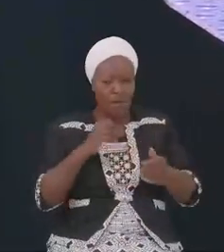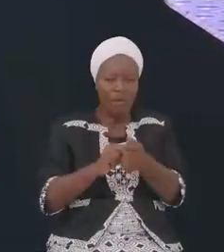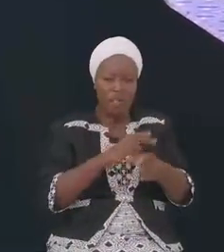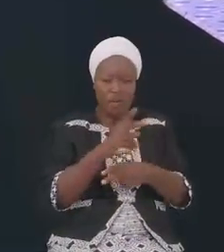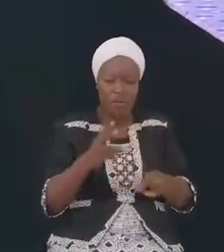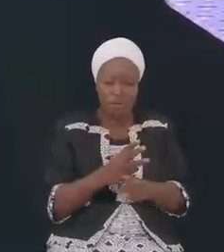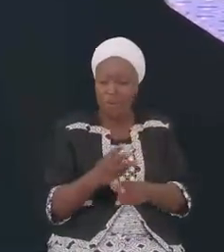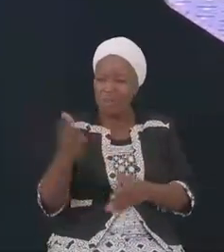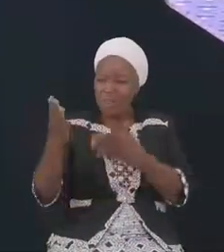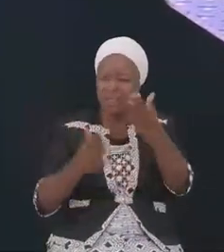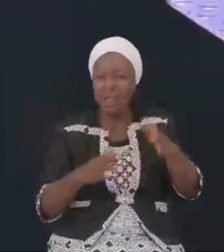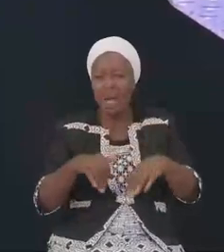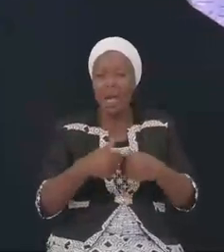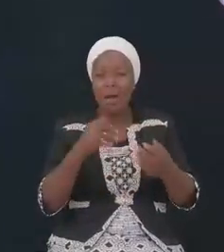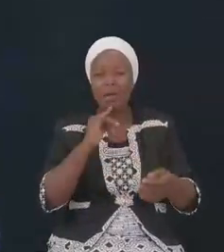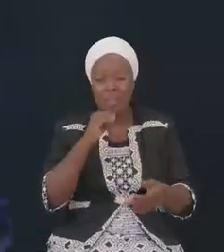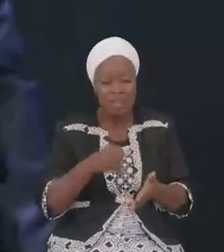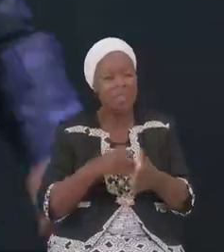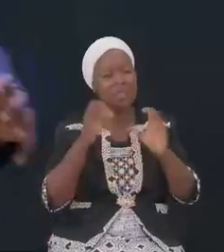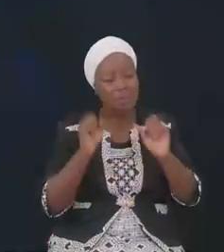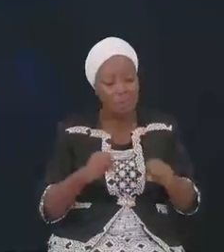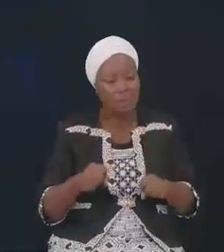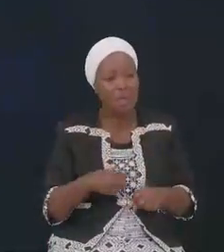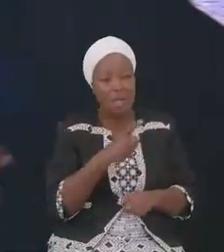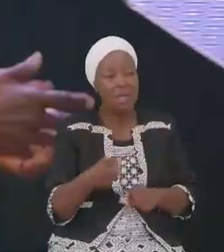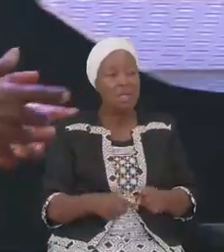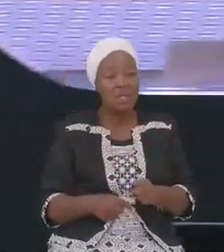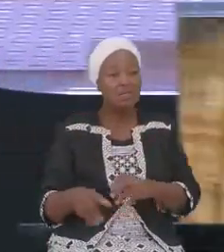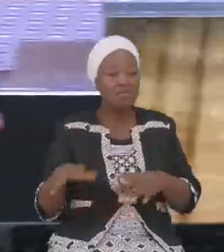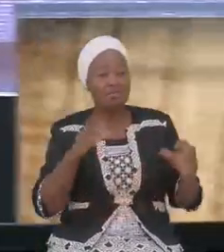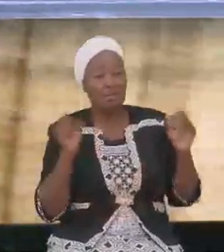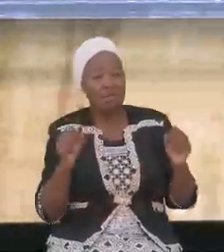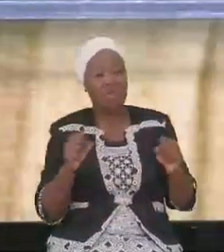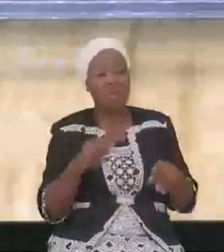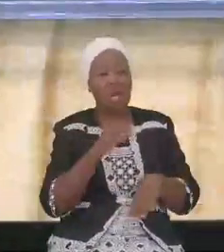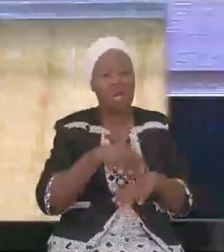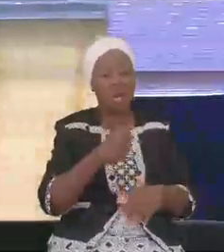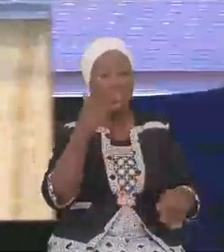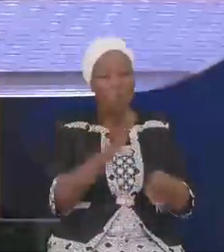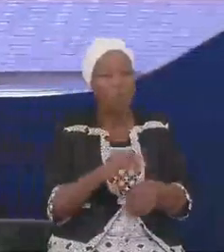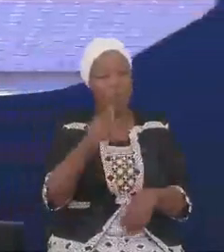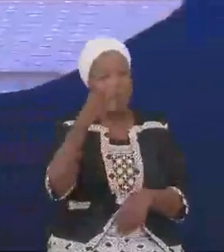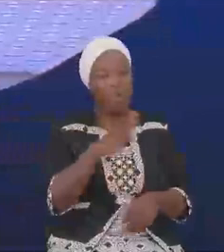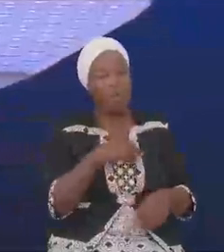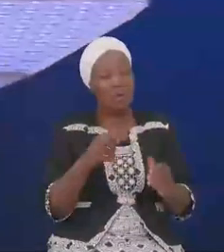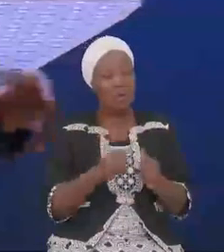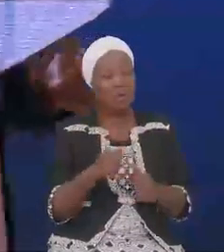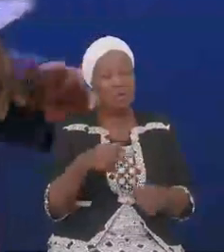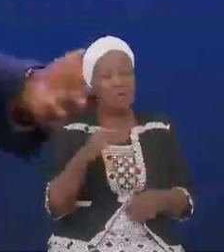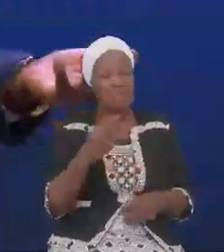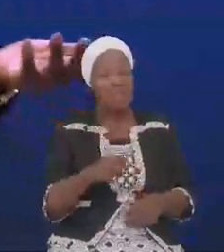peut mener? Il ne douta point. Les gens doutaient de la promesse de Dieu et la